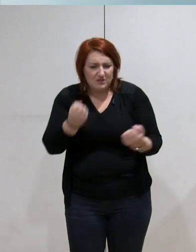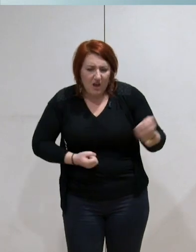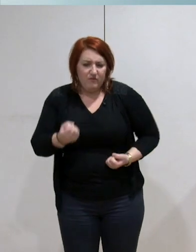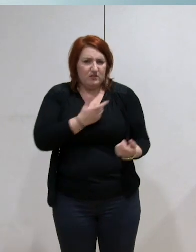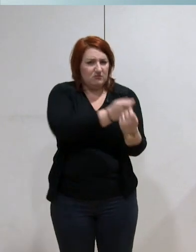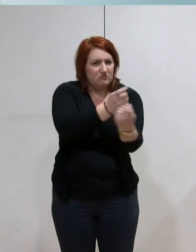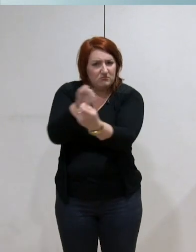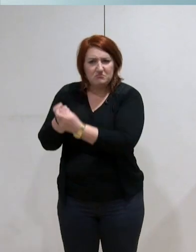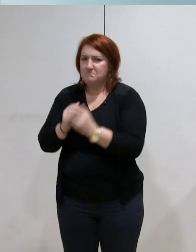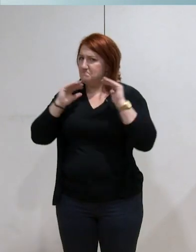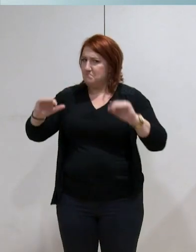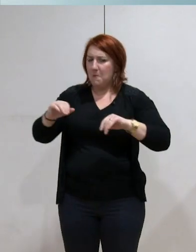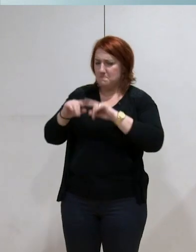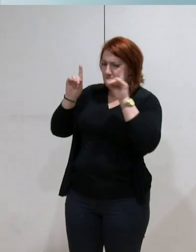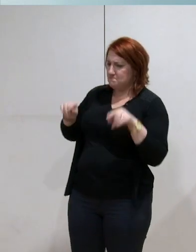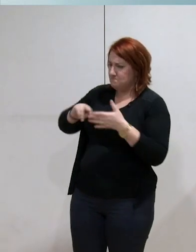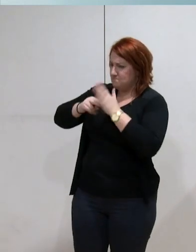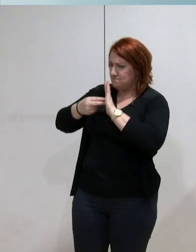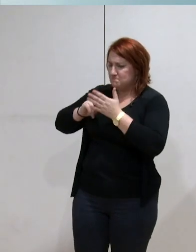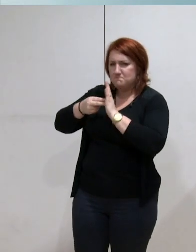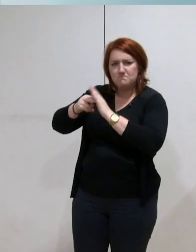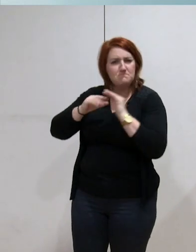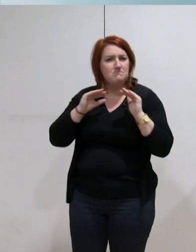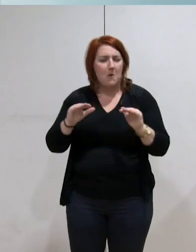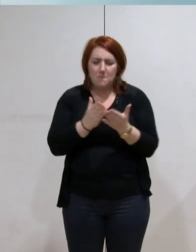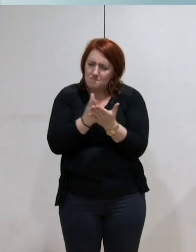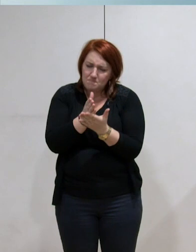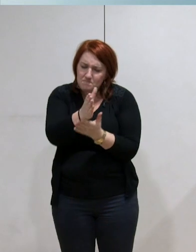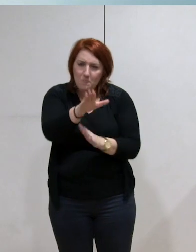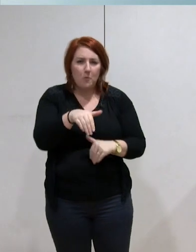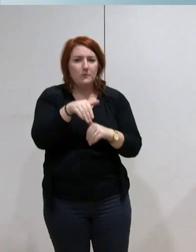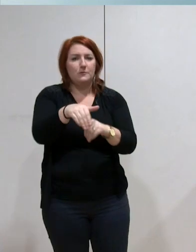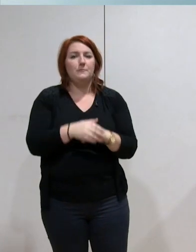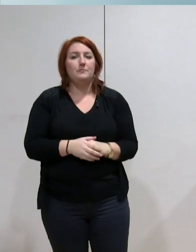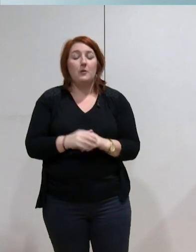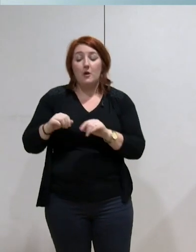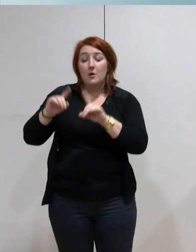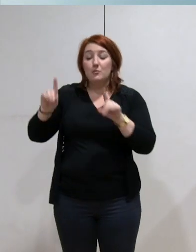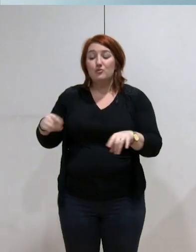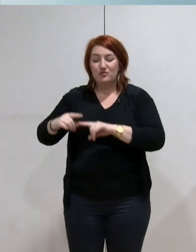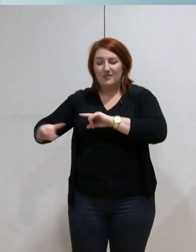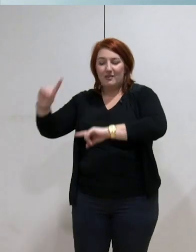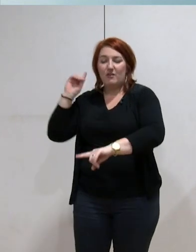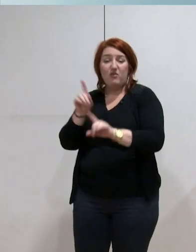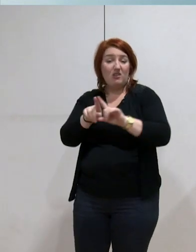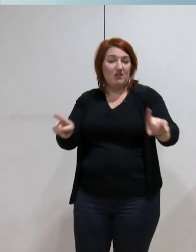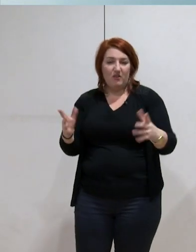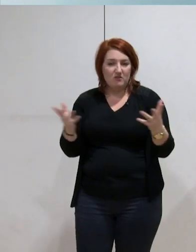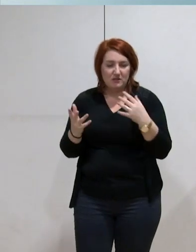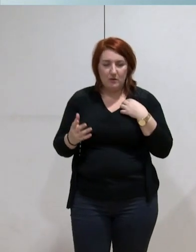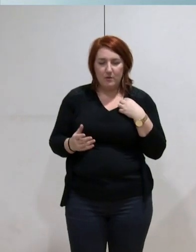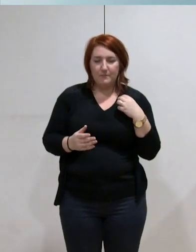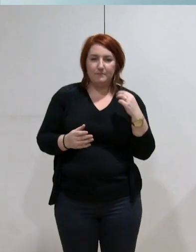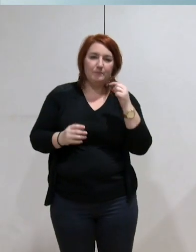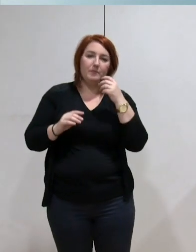raréfaction des ressources cette première différence donc avec le budget d'avant elle va avec une